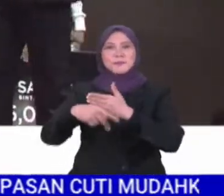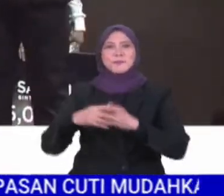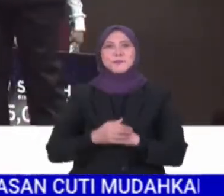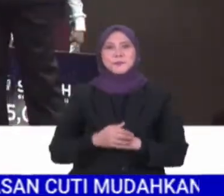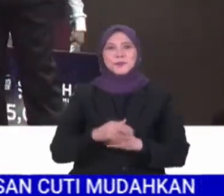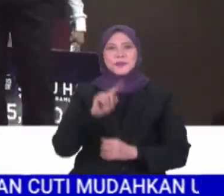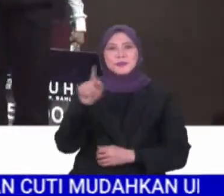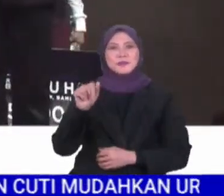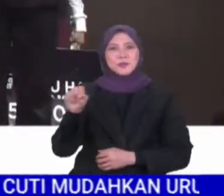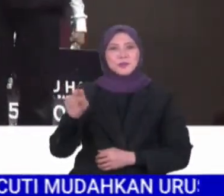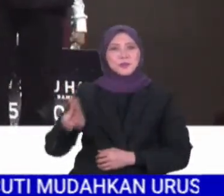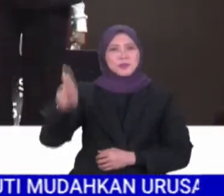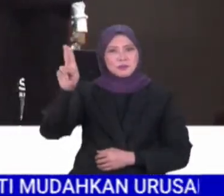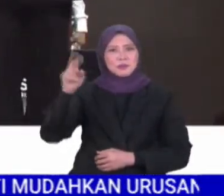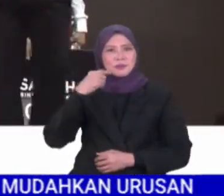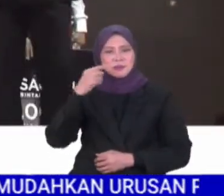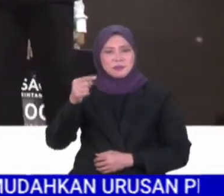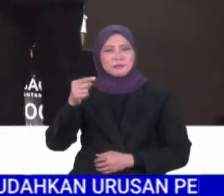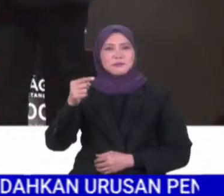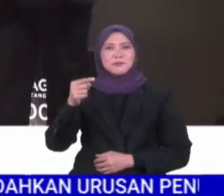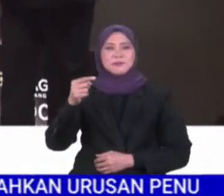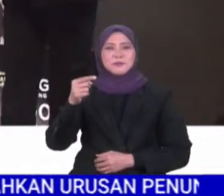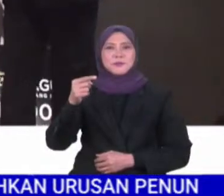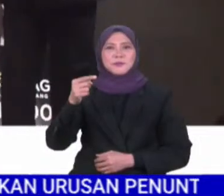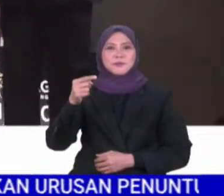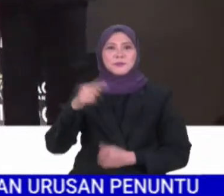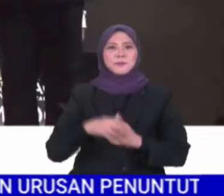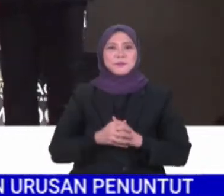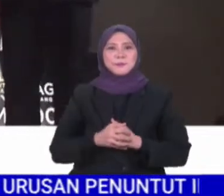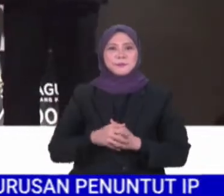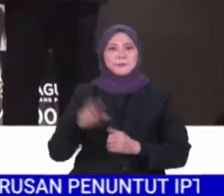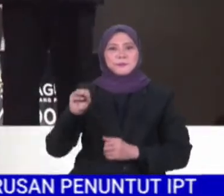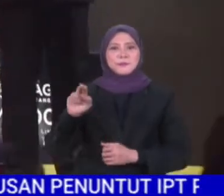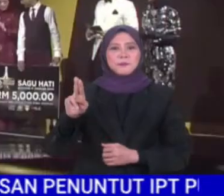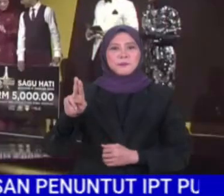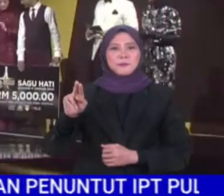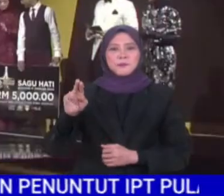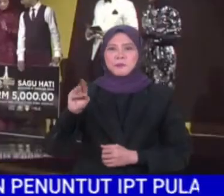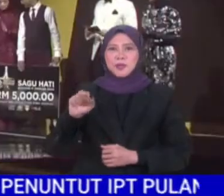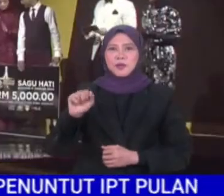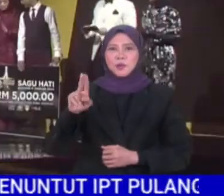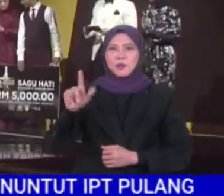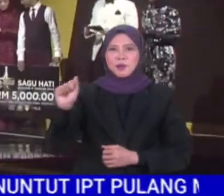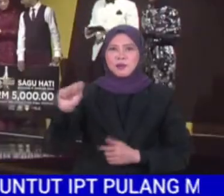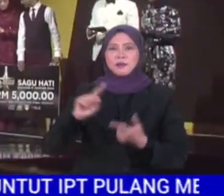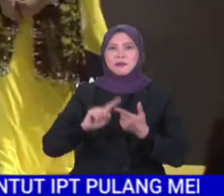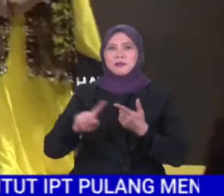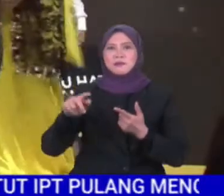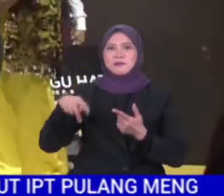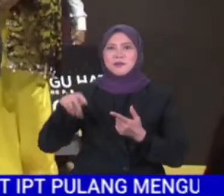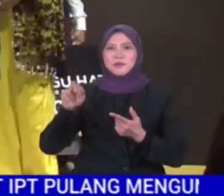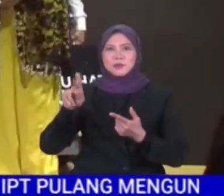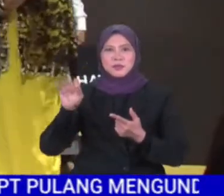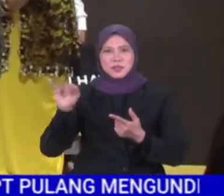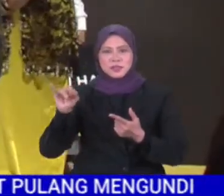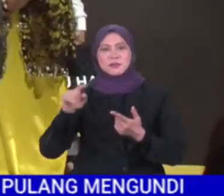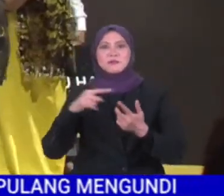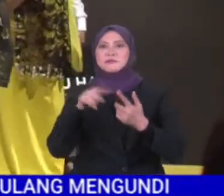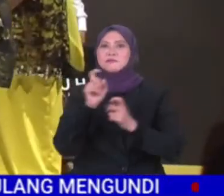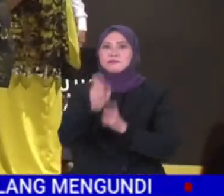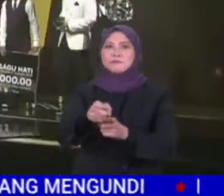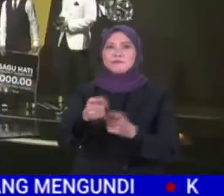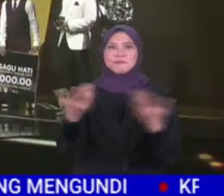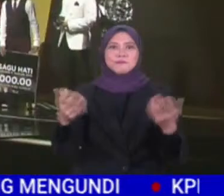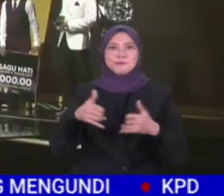zozan Utara Muhammad Amir Maula Abdul Aziz dan dinobatkan sebagai juara sementara